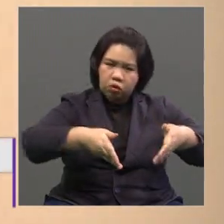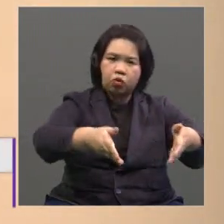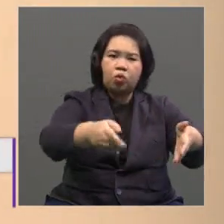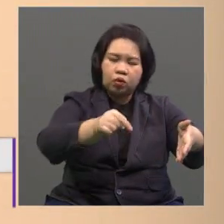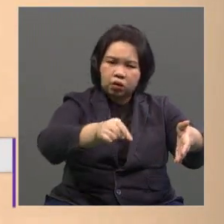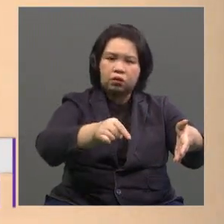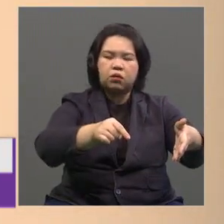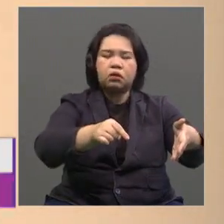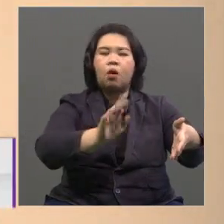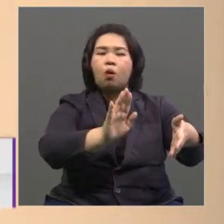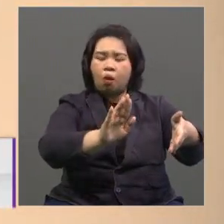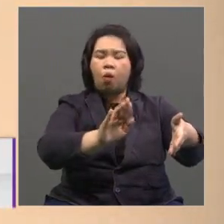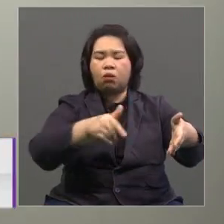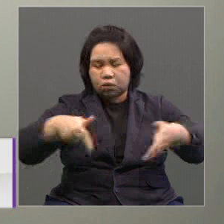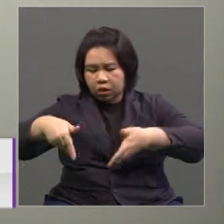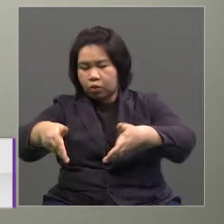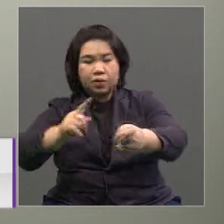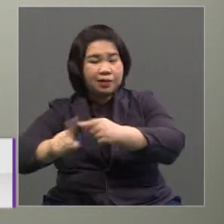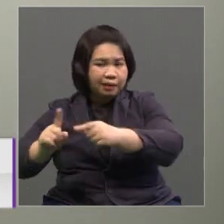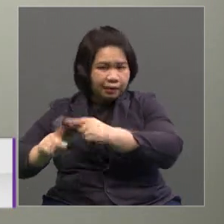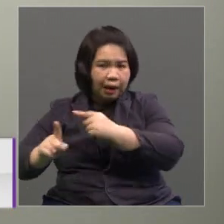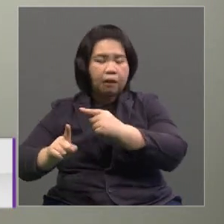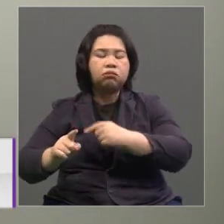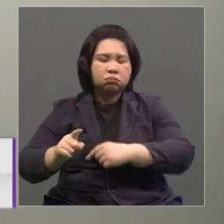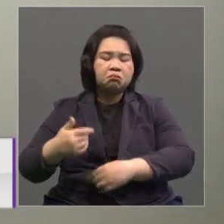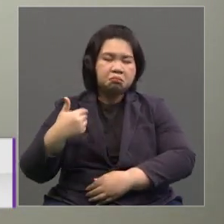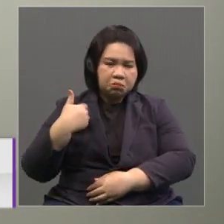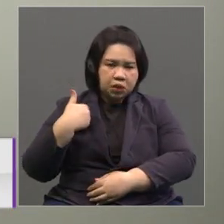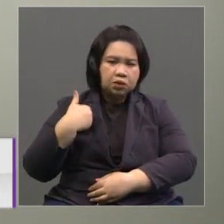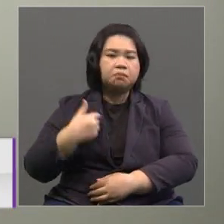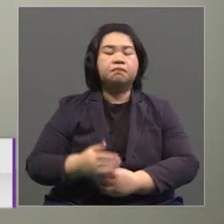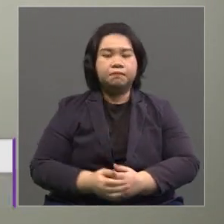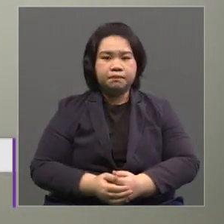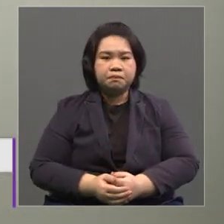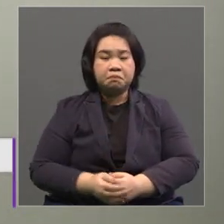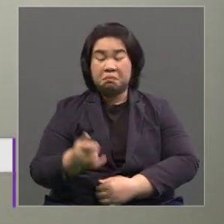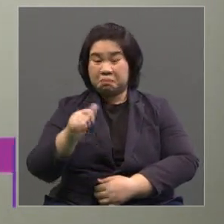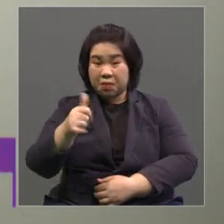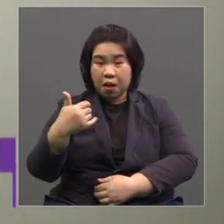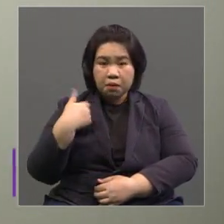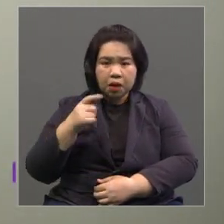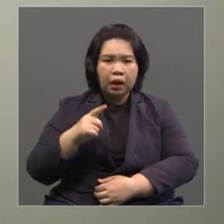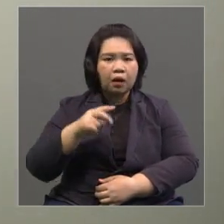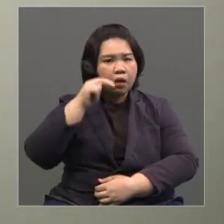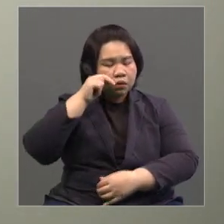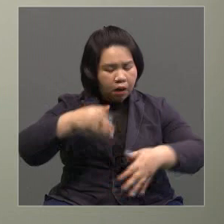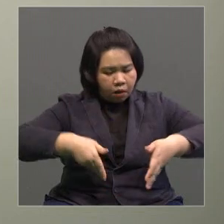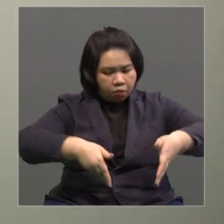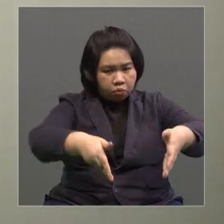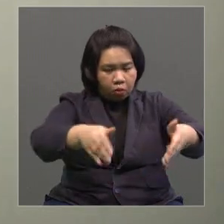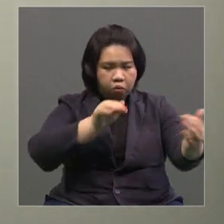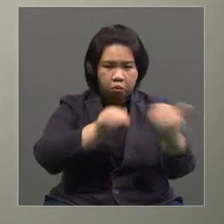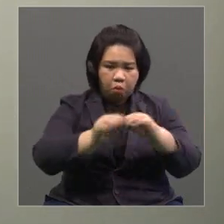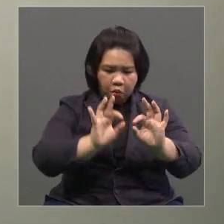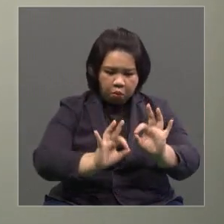ศ200ปีนะคะถนนนาในซอย8รวมถึงถนนสายน้ำเย็นบางจุดเขาบอกว่าน้ำท่วมขังสูงกว่า1เมต